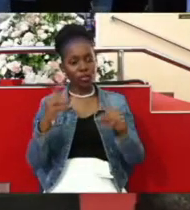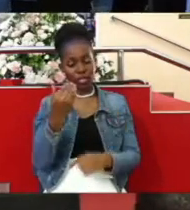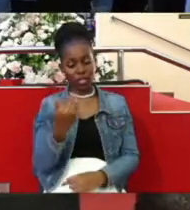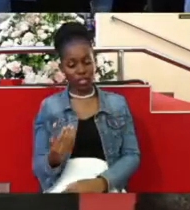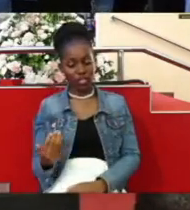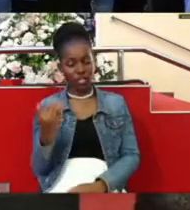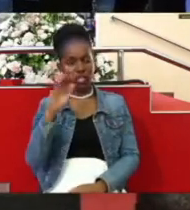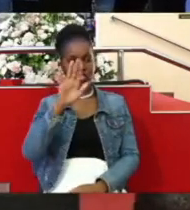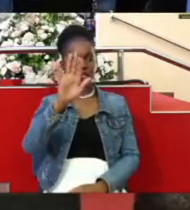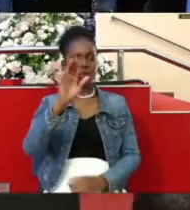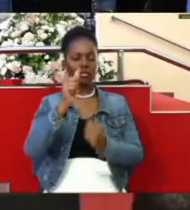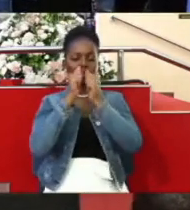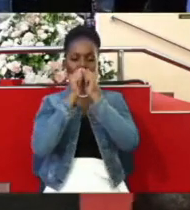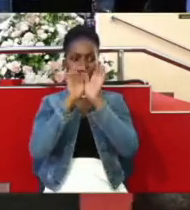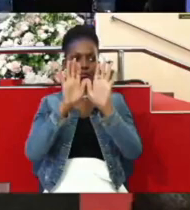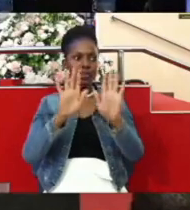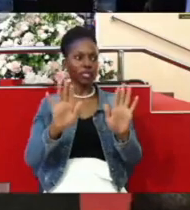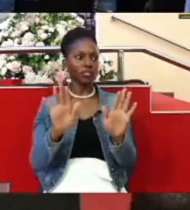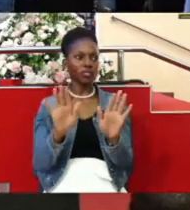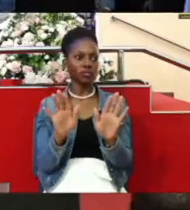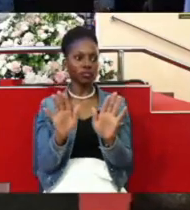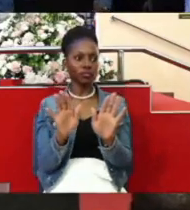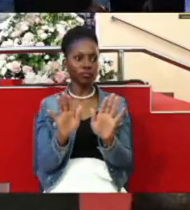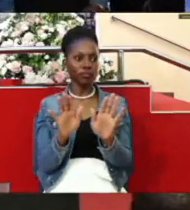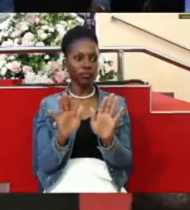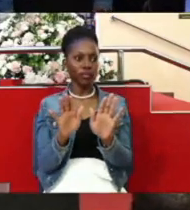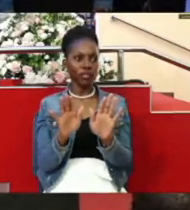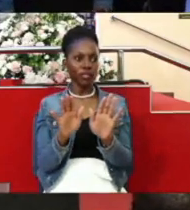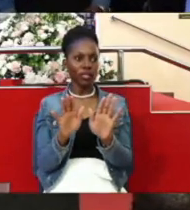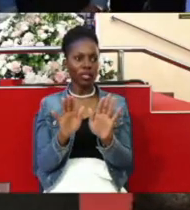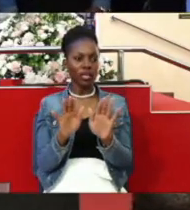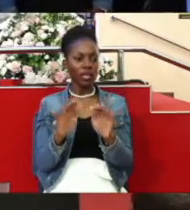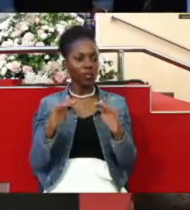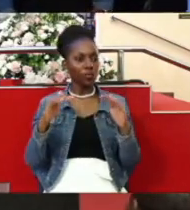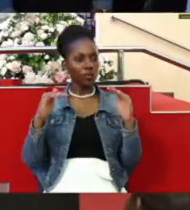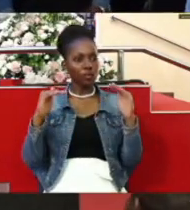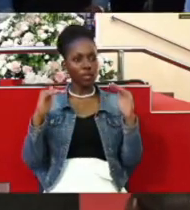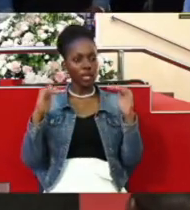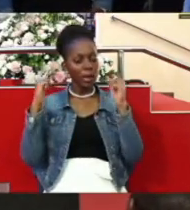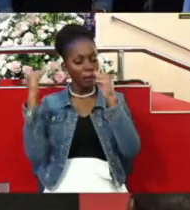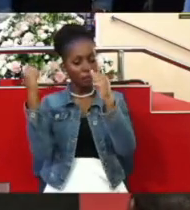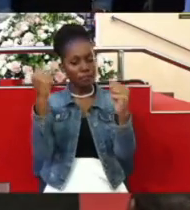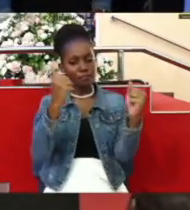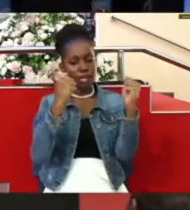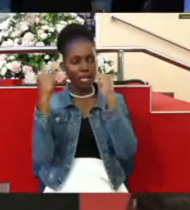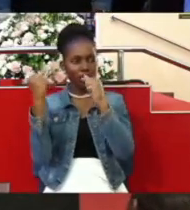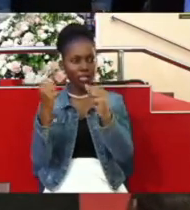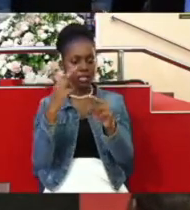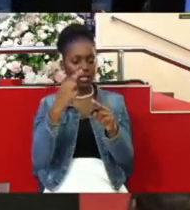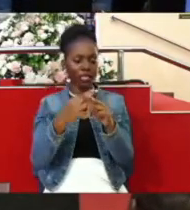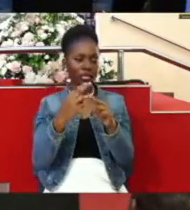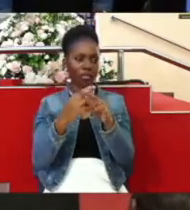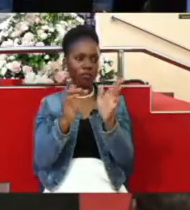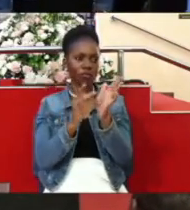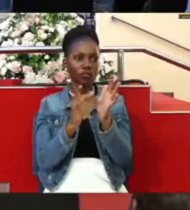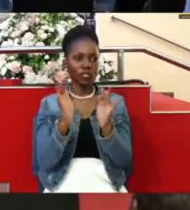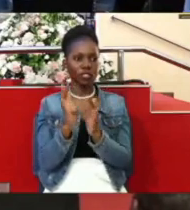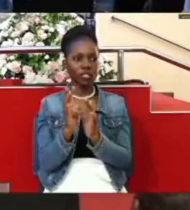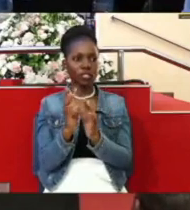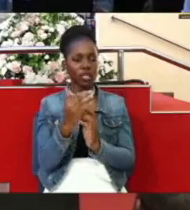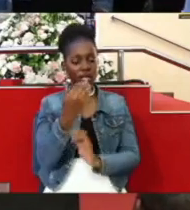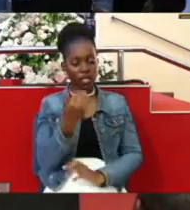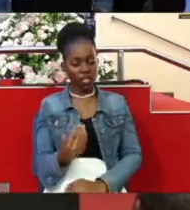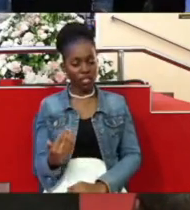ya kwamba huyo mtoto atakuwa kubarikiwa. And shall be mighty in the Lord in the name of na Jesus. Atakuwa mkuu katika taifa hili. That child shall be